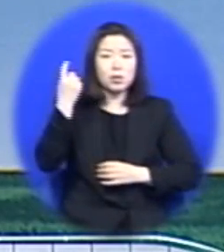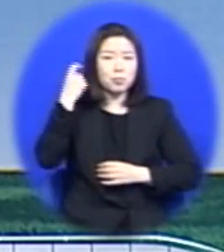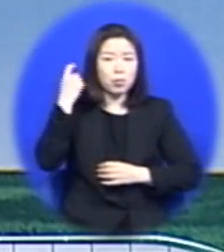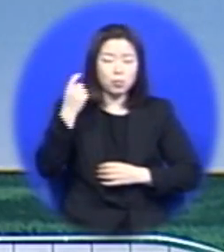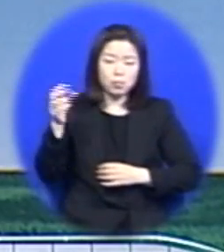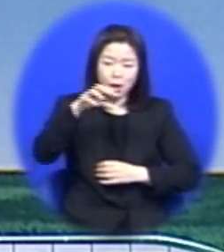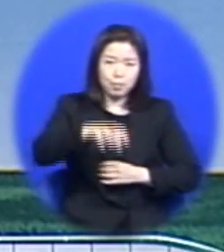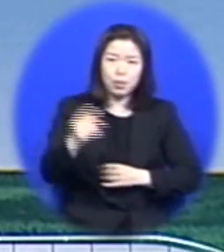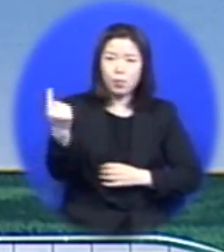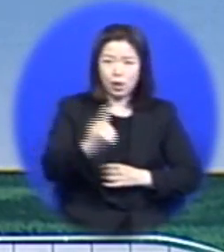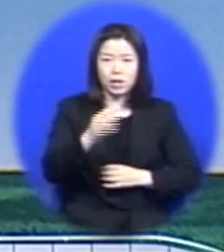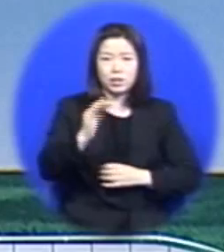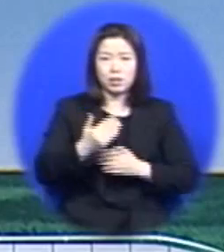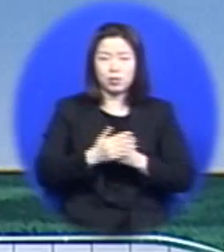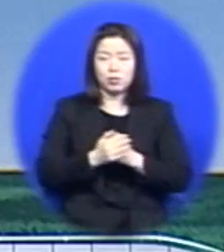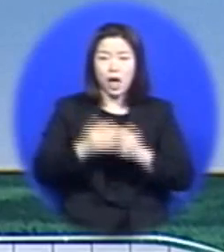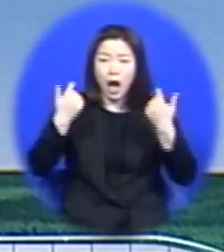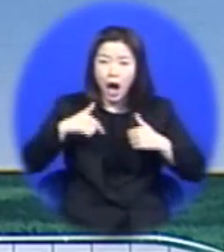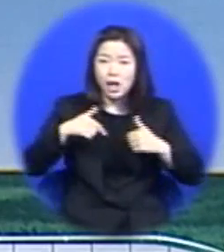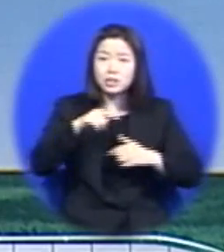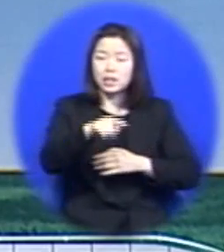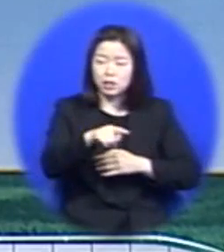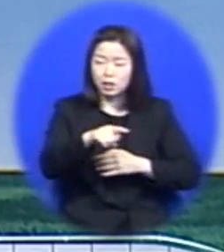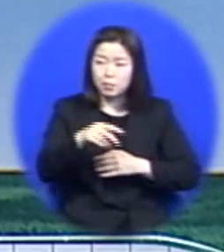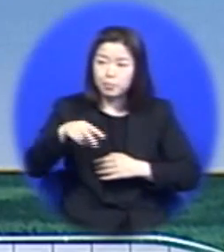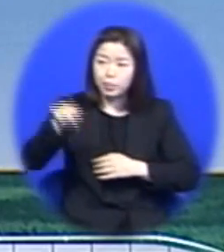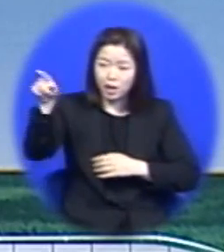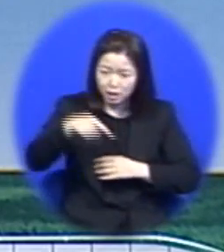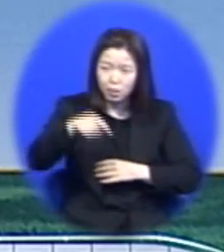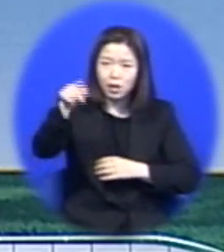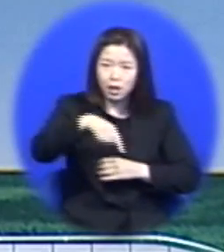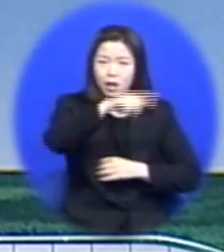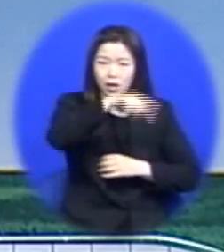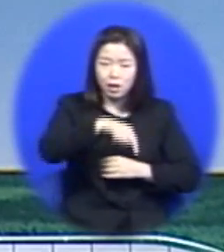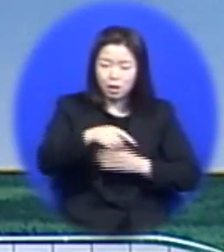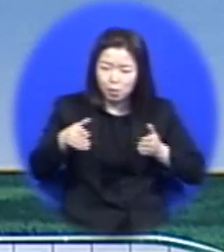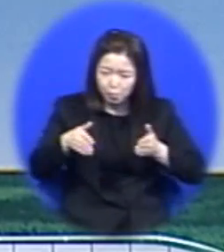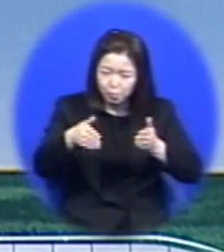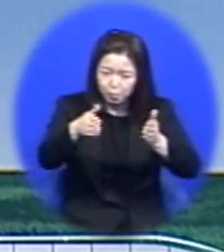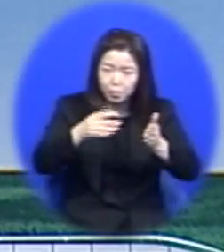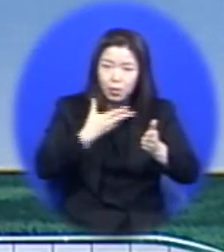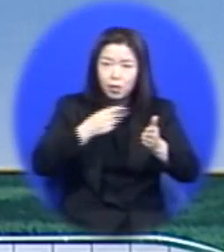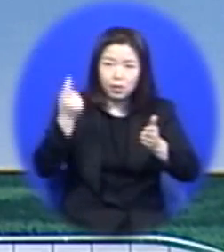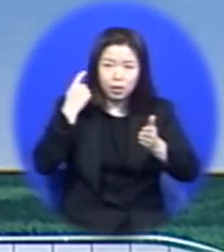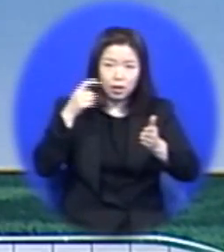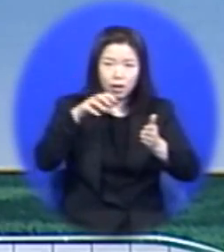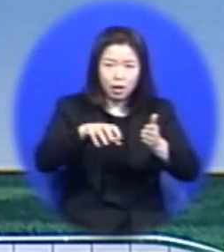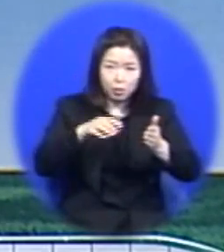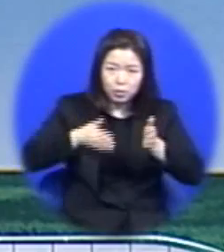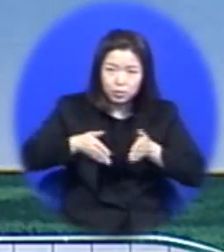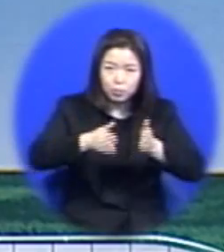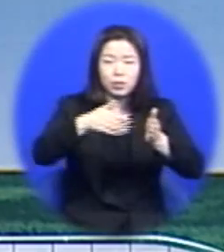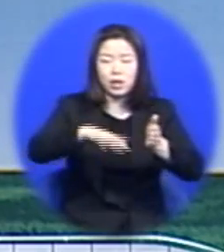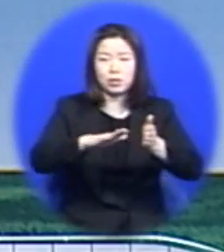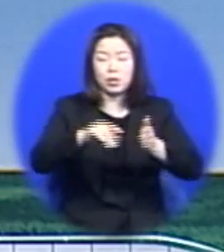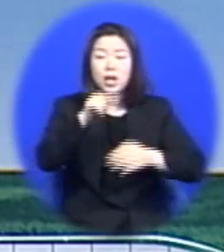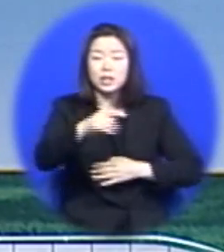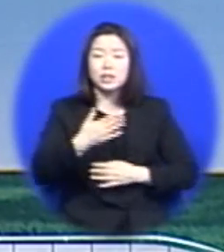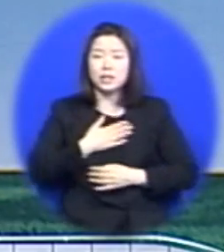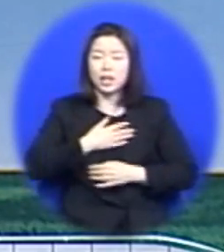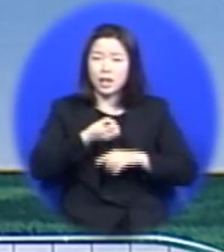돼요. 항상 이렇게 해야 됩니다. 정확한 복음이 무엇인지 알고 그것이 내가 전하는